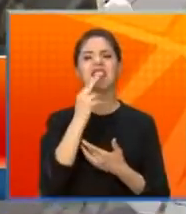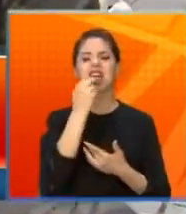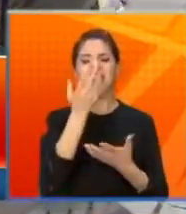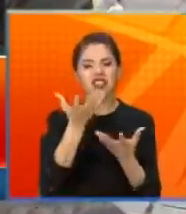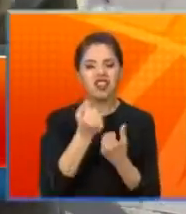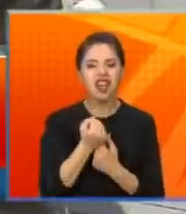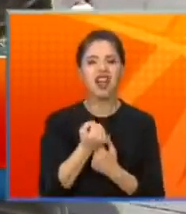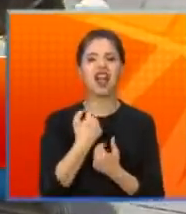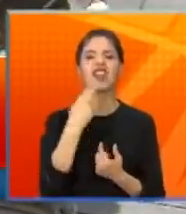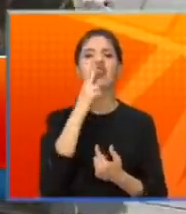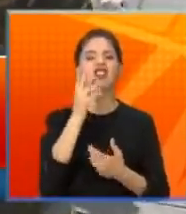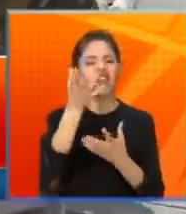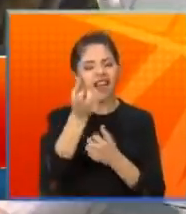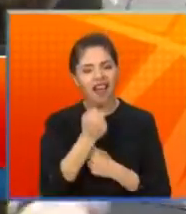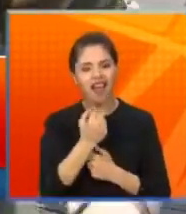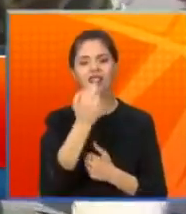aldım bu